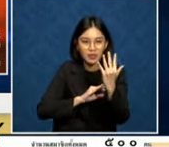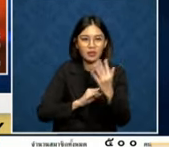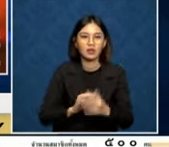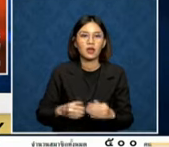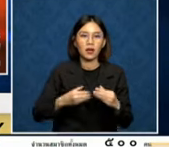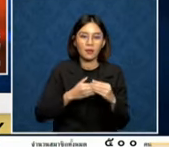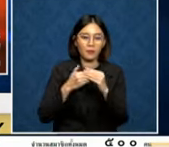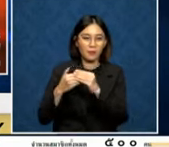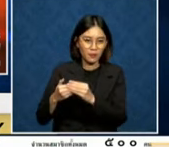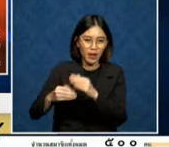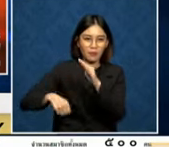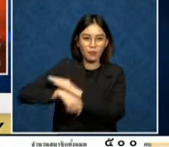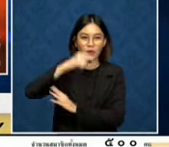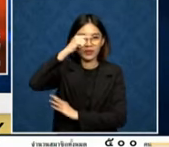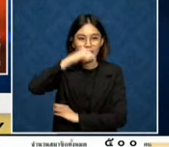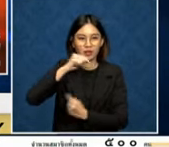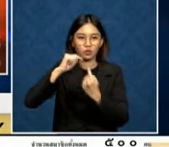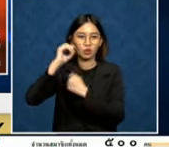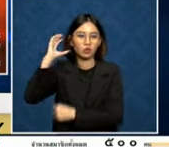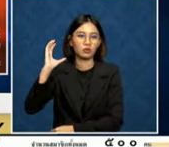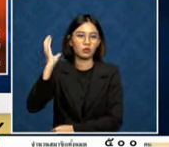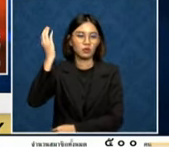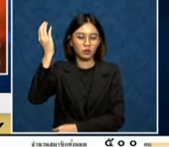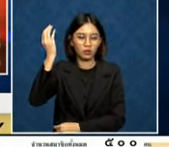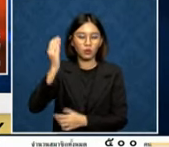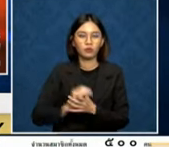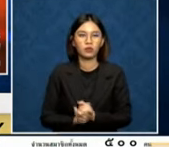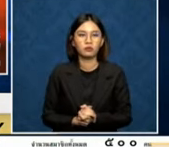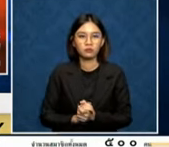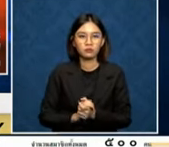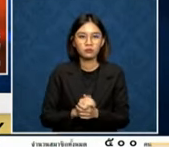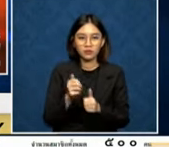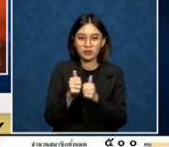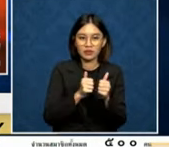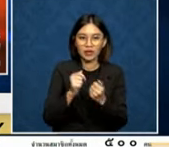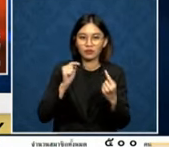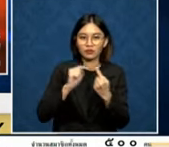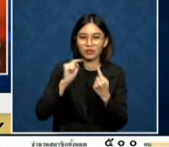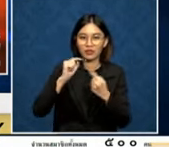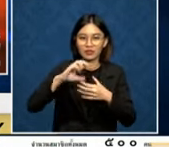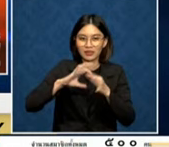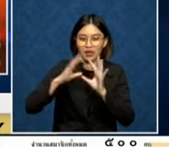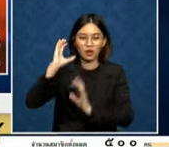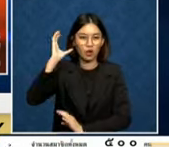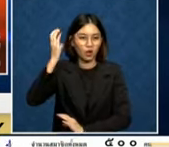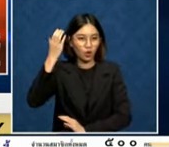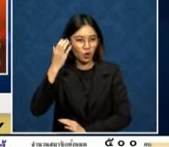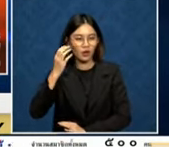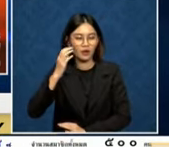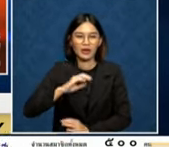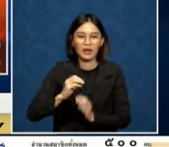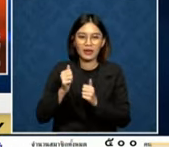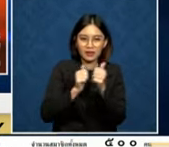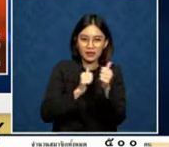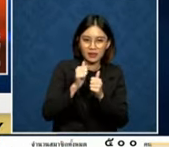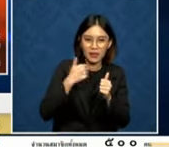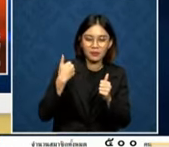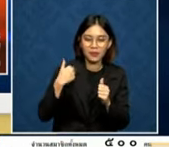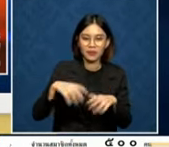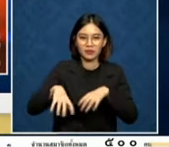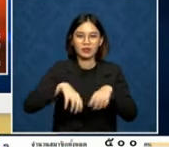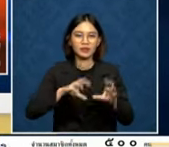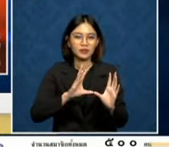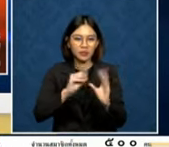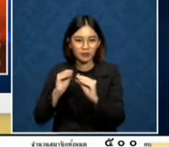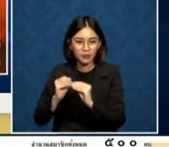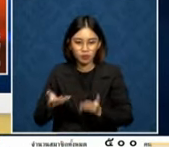ไทยไปเวทีโลกครับท่านประธานดึงการแข่งขันครับกีฬาระดับโลกครับดึงดูดให้มีการแข่งขันนะครับมีการจัดประชุม